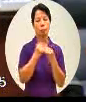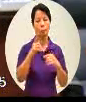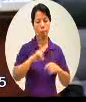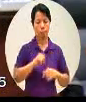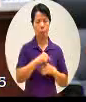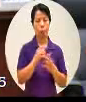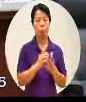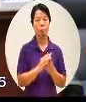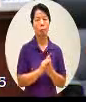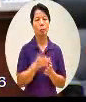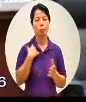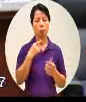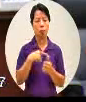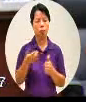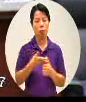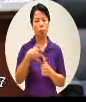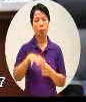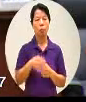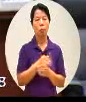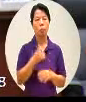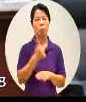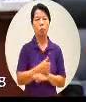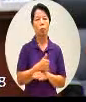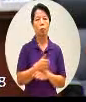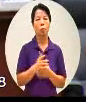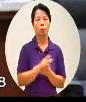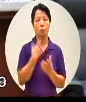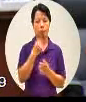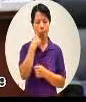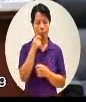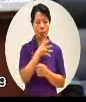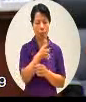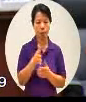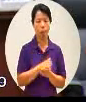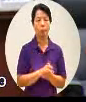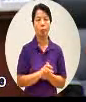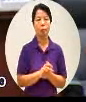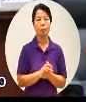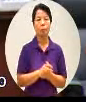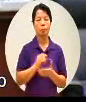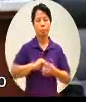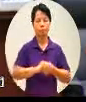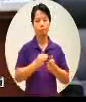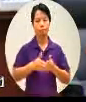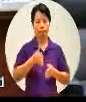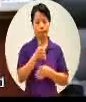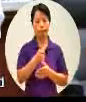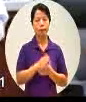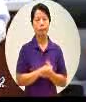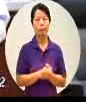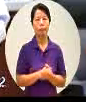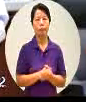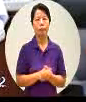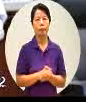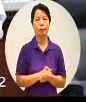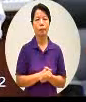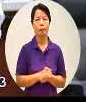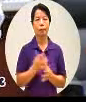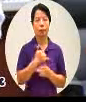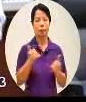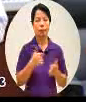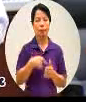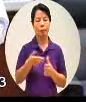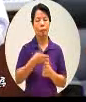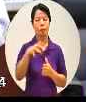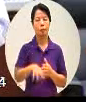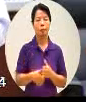个教育哦，多多少少都会喜欢问一下，也必须问一下了哈。咱那个教育局